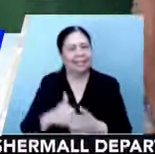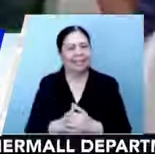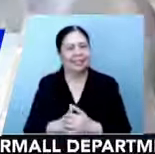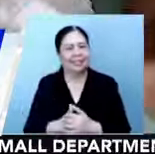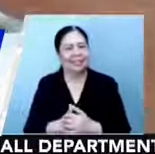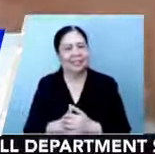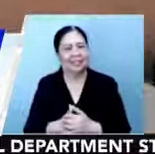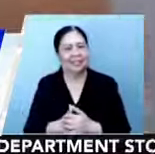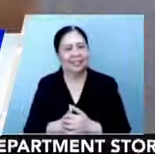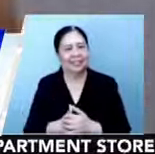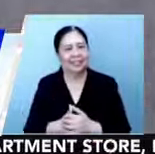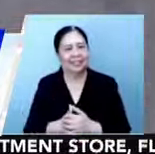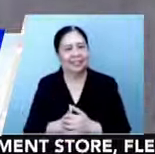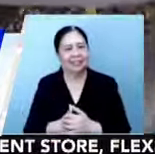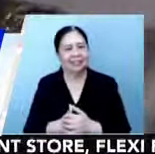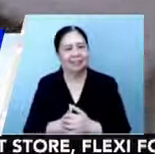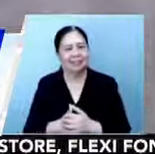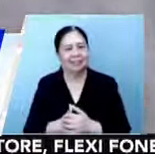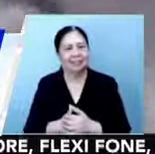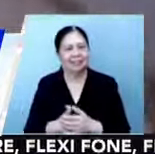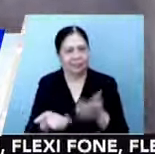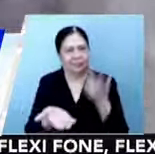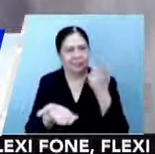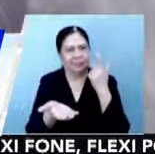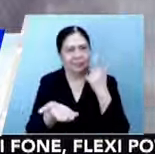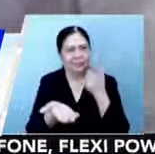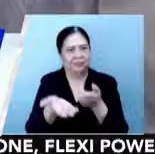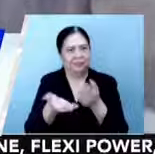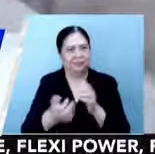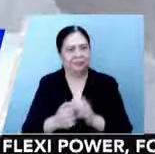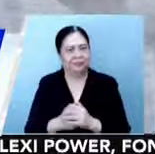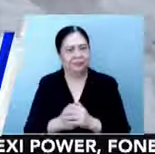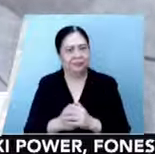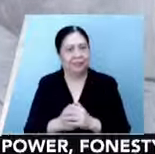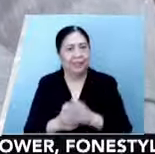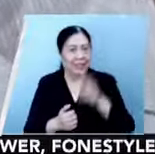Here, you should try this, sir. Chicken feet adobo.